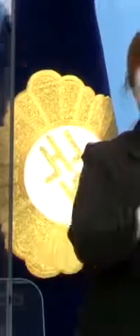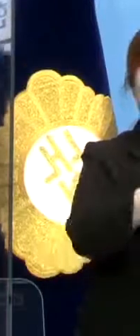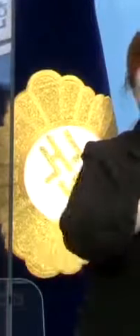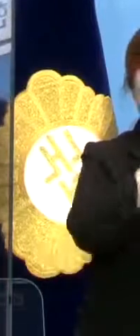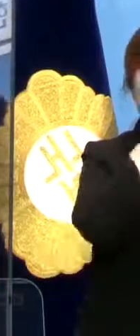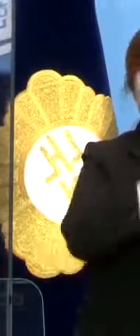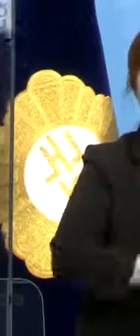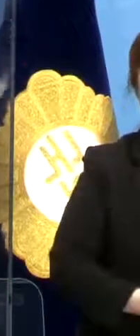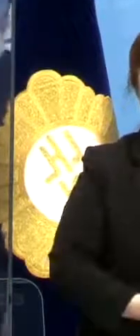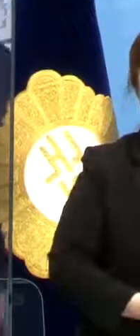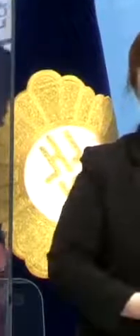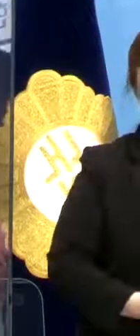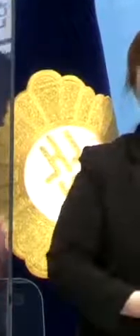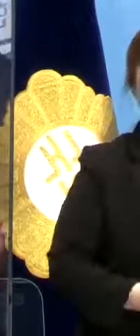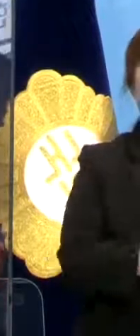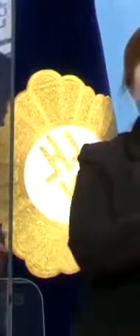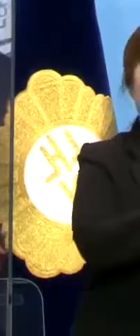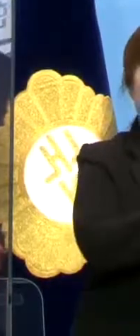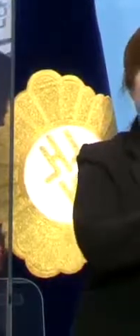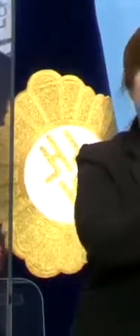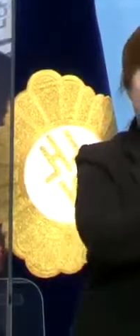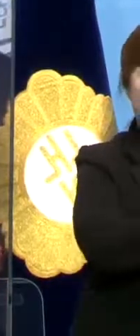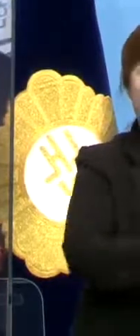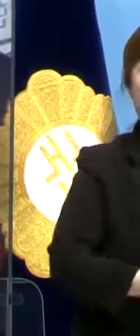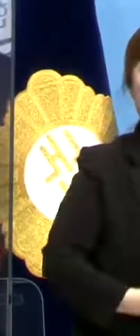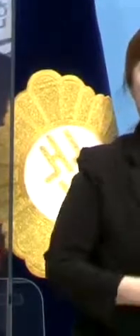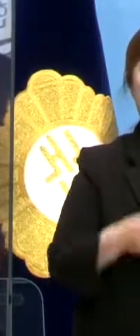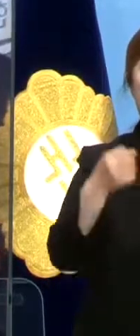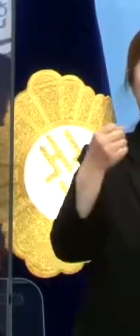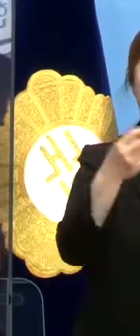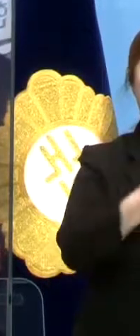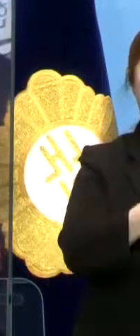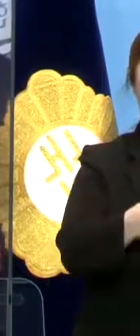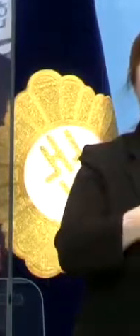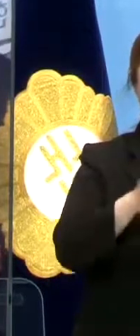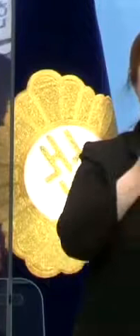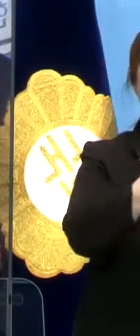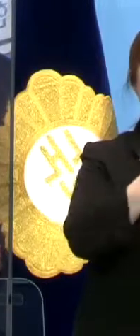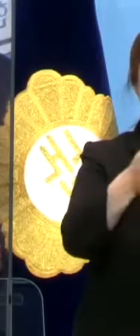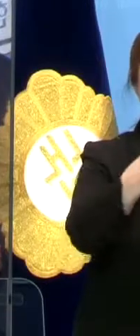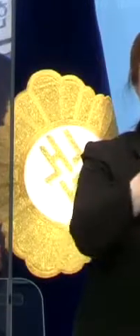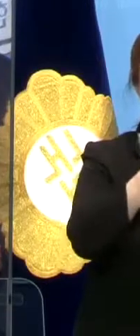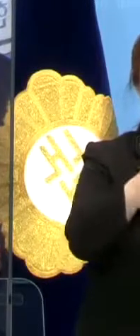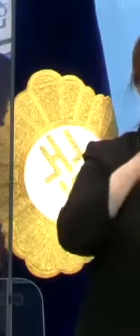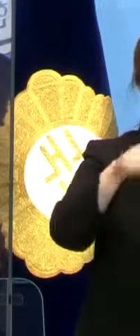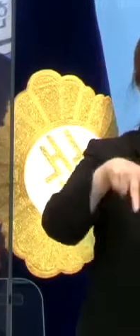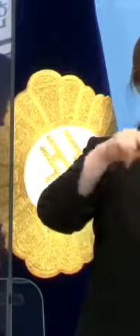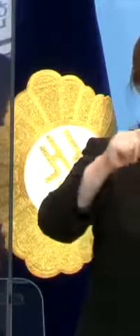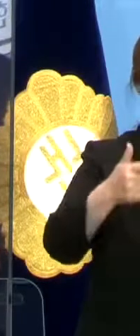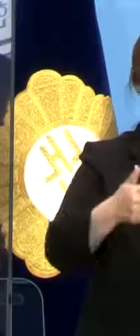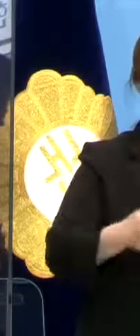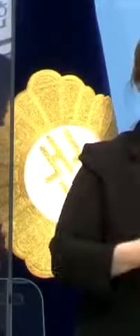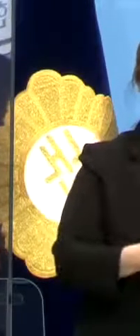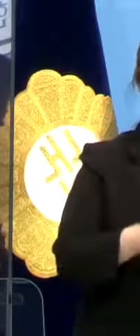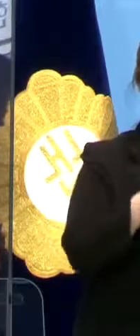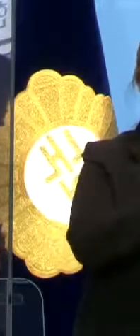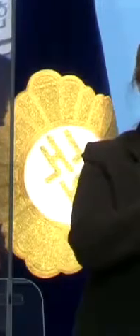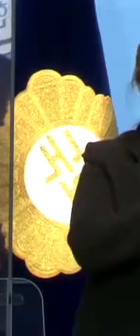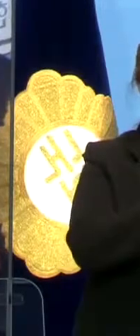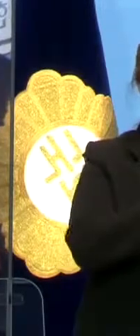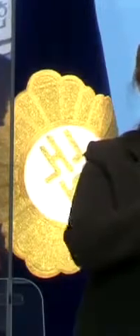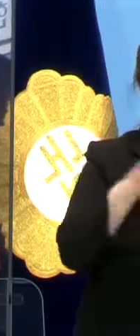주셨습니다 예 감사합니다 그리고 아 고 장덕 준님 아버님 인 장관님